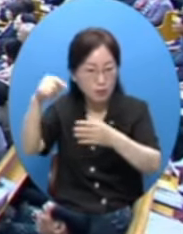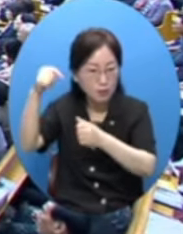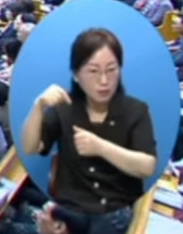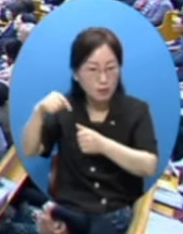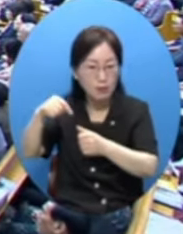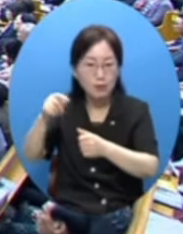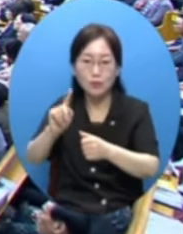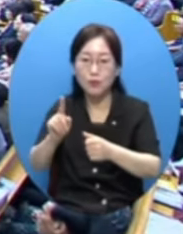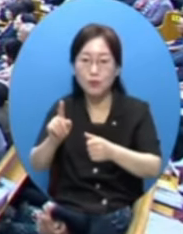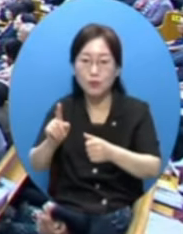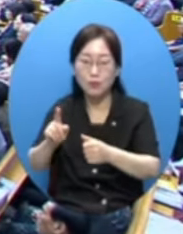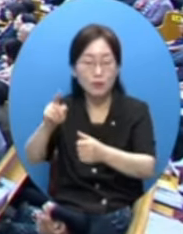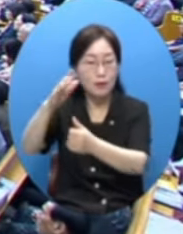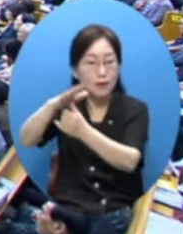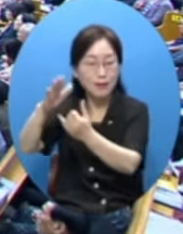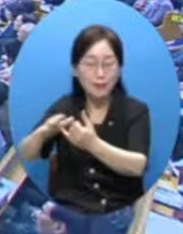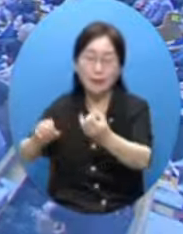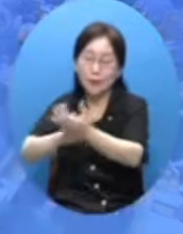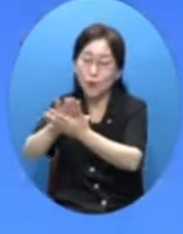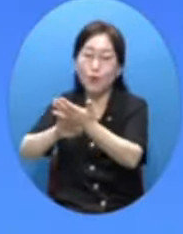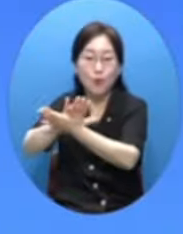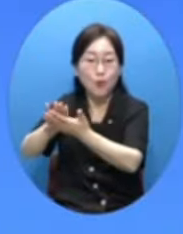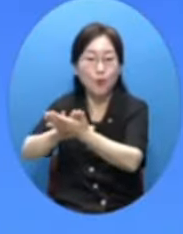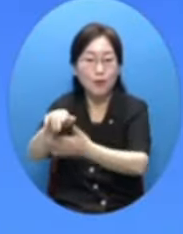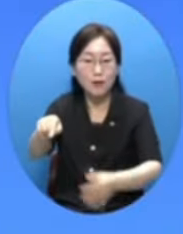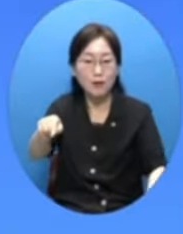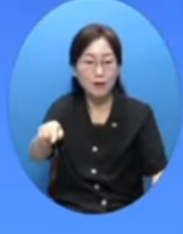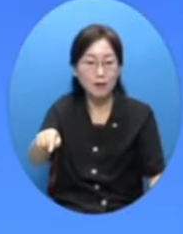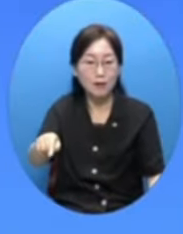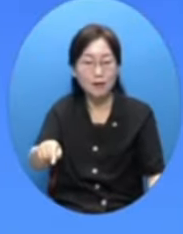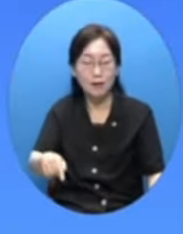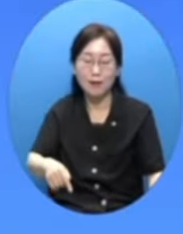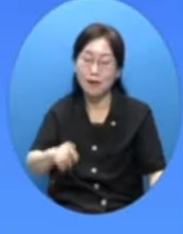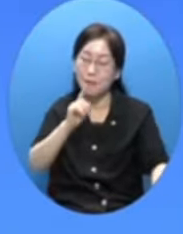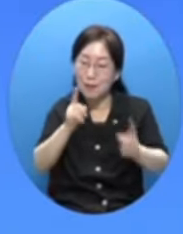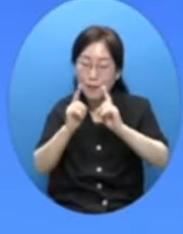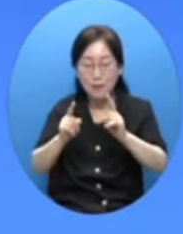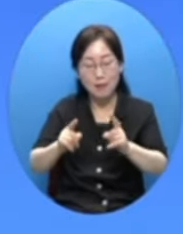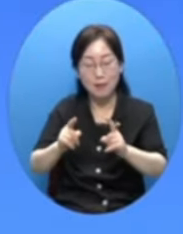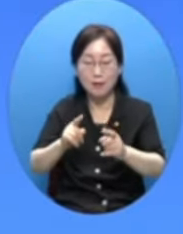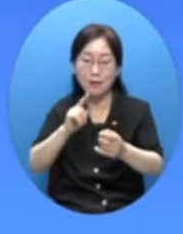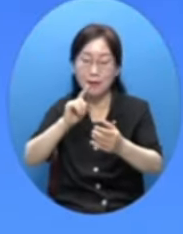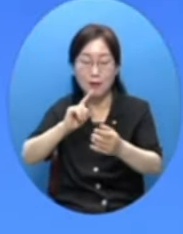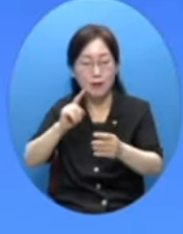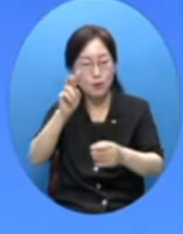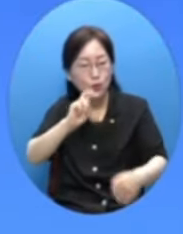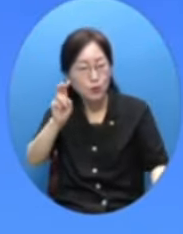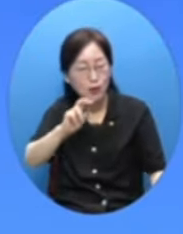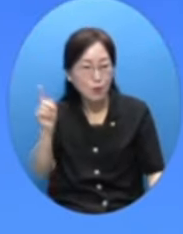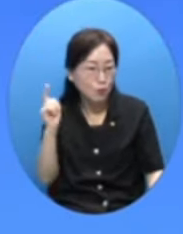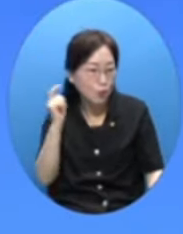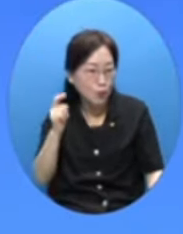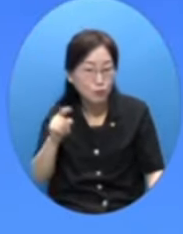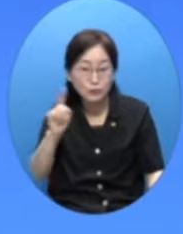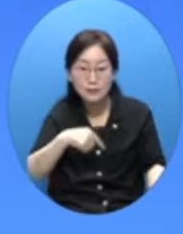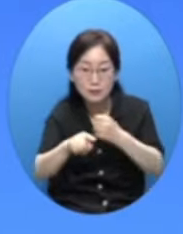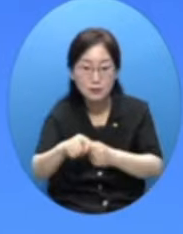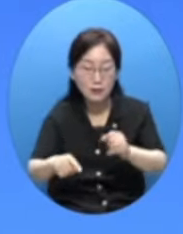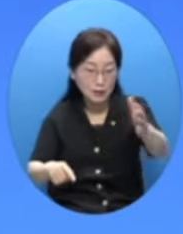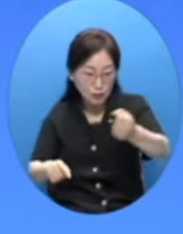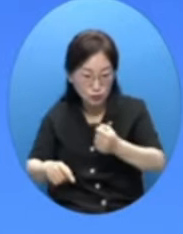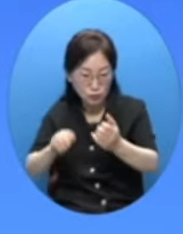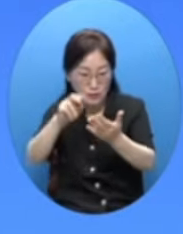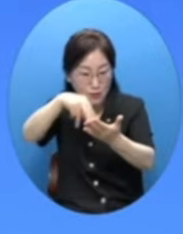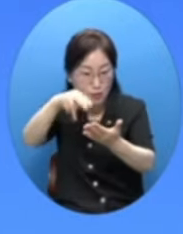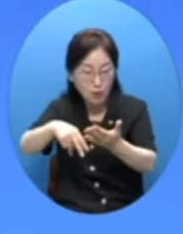애들이 막 뛰면서 놀면서 라틴어로 톨레레게 톨레레게 하는데 그것이 들고 읽어라, 들고 읽어라 그런